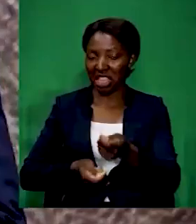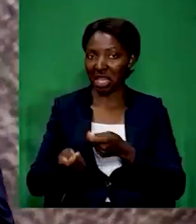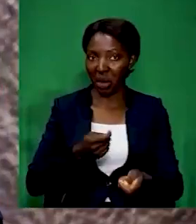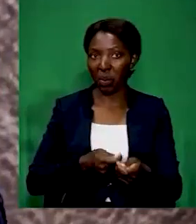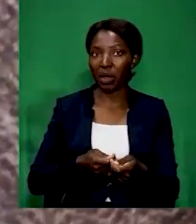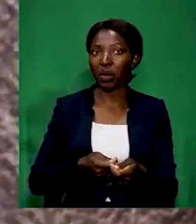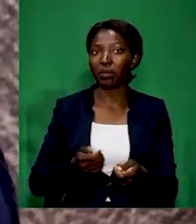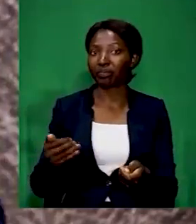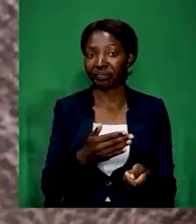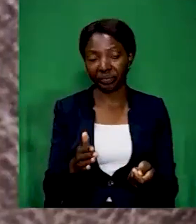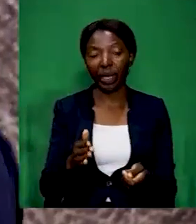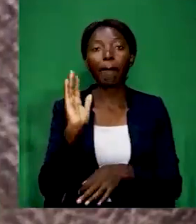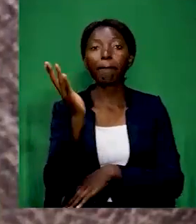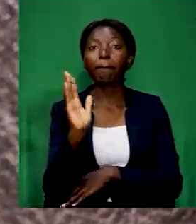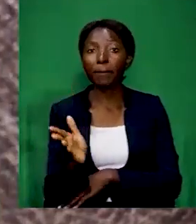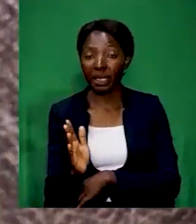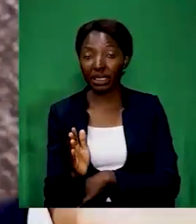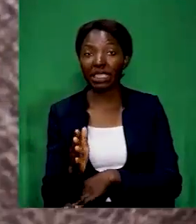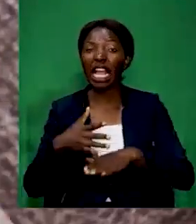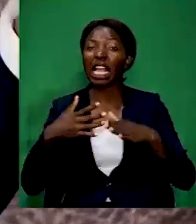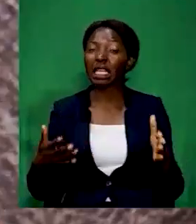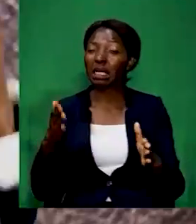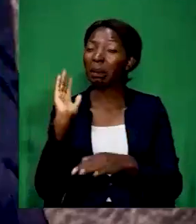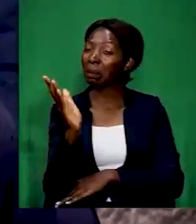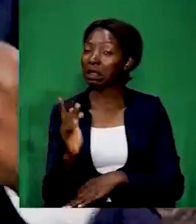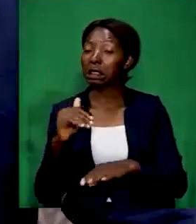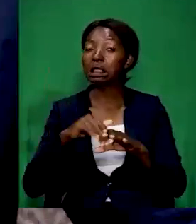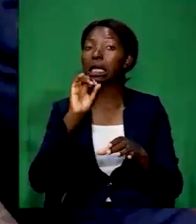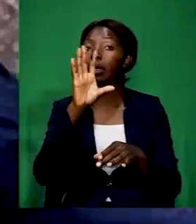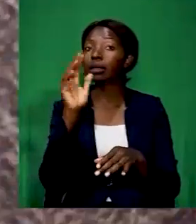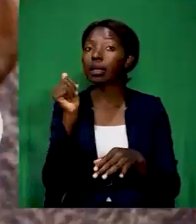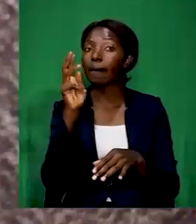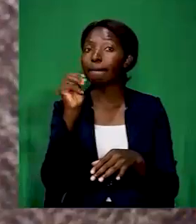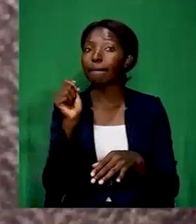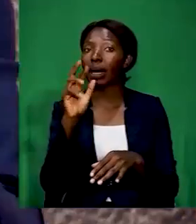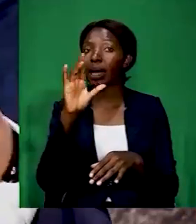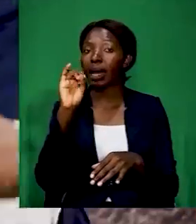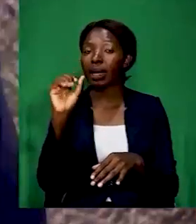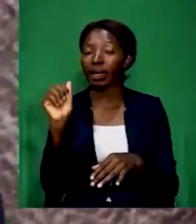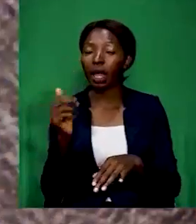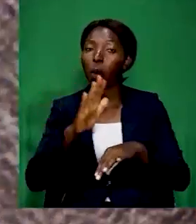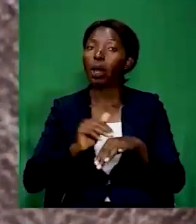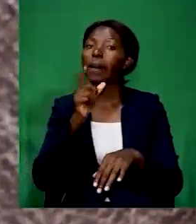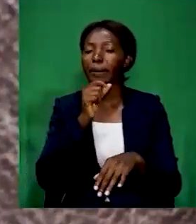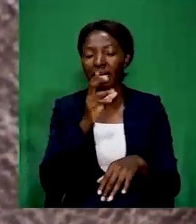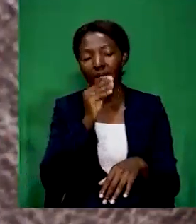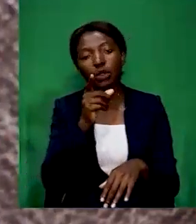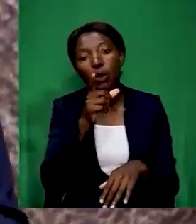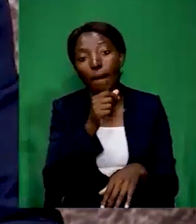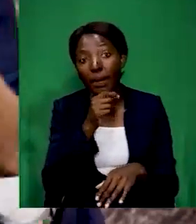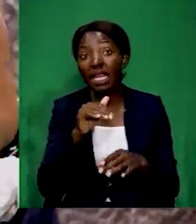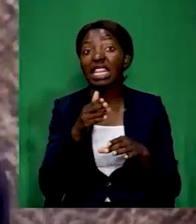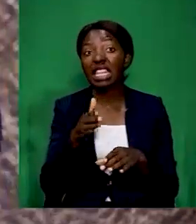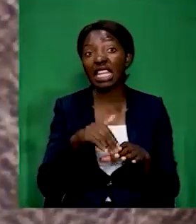wepatsime ndiye akaparidza semoni huru muSamaria. Achidedza varume. Akati imi varume